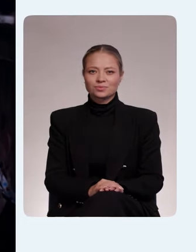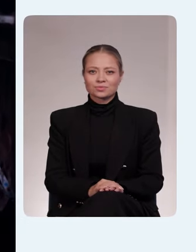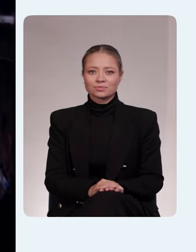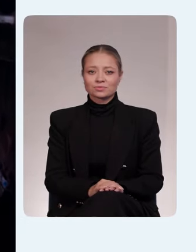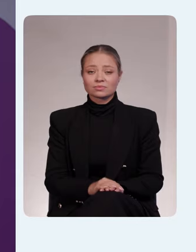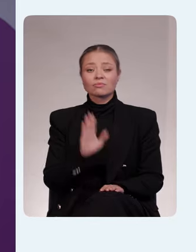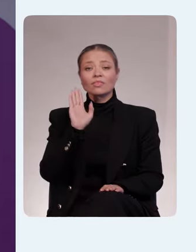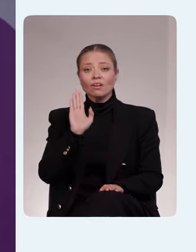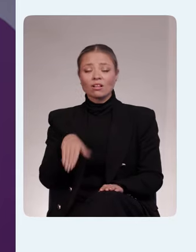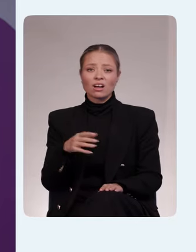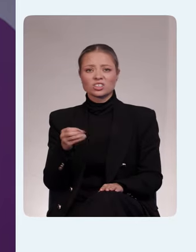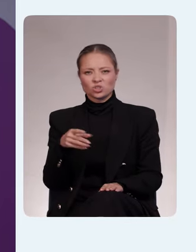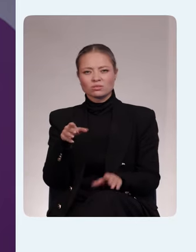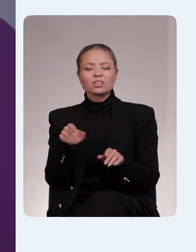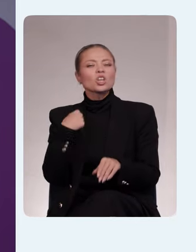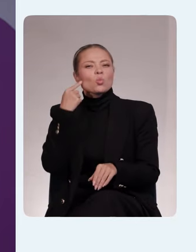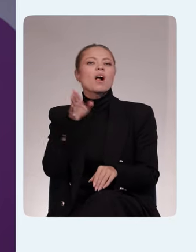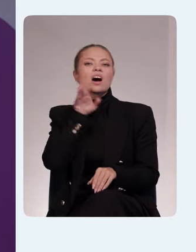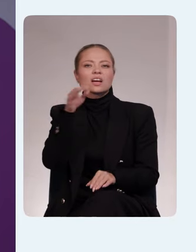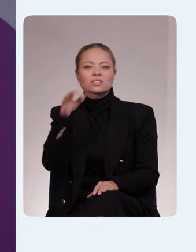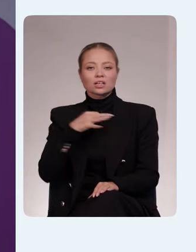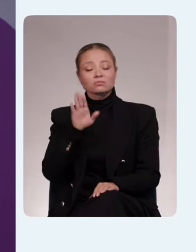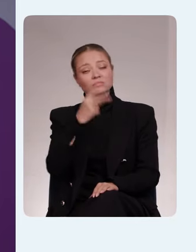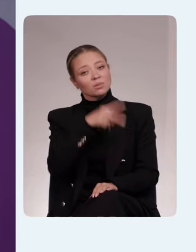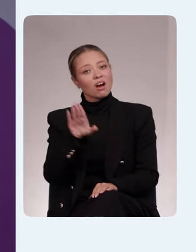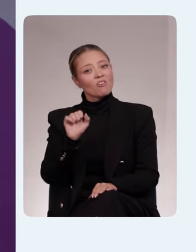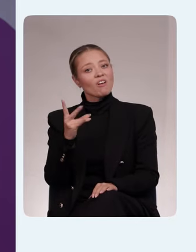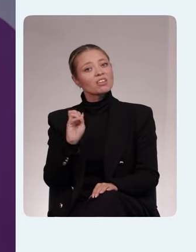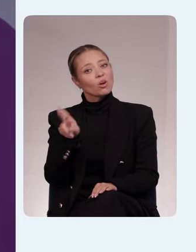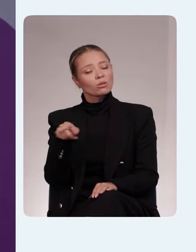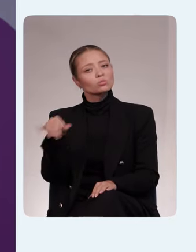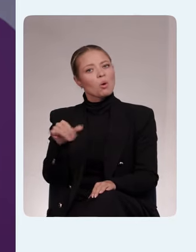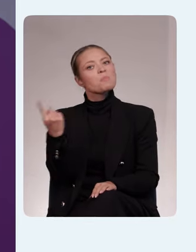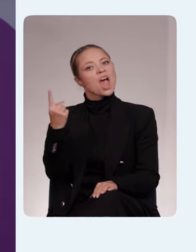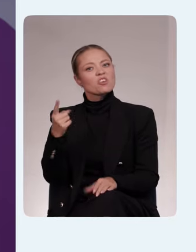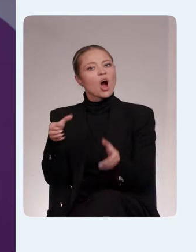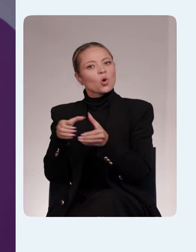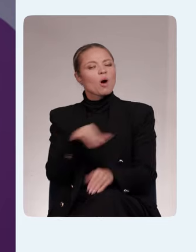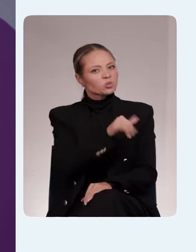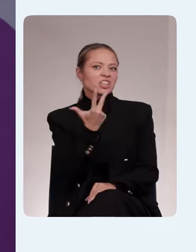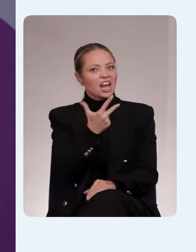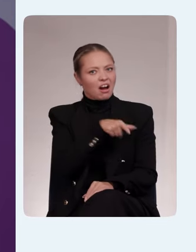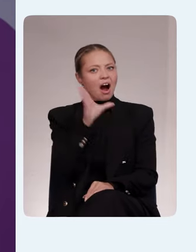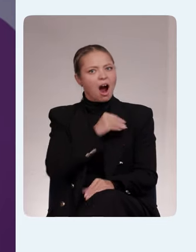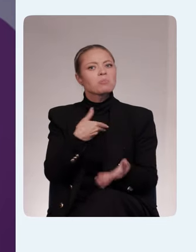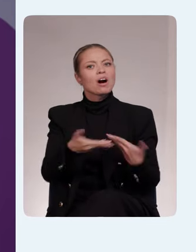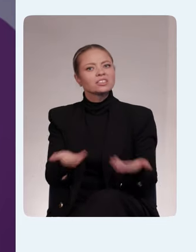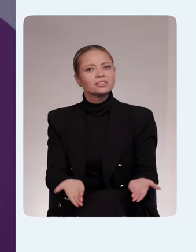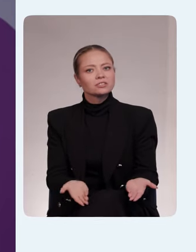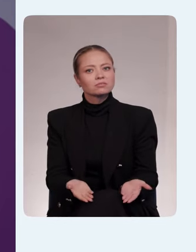Я думал, она мне еще скажет, вот смотри, Ванюк, с первой группой, ты с третьей ходишь. Еще